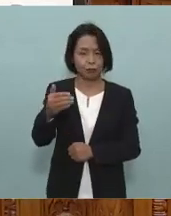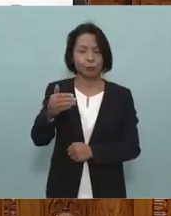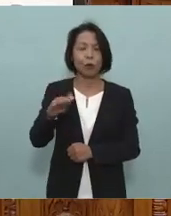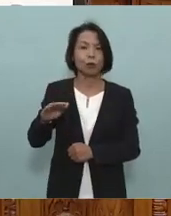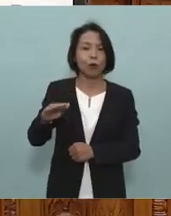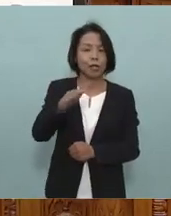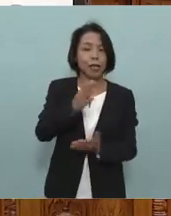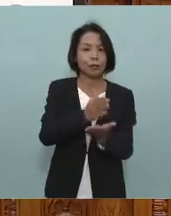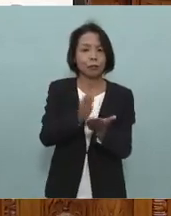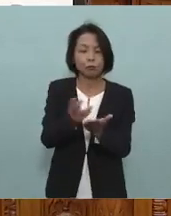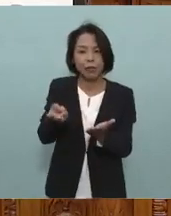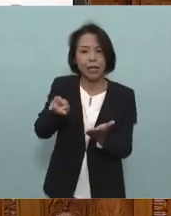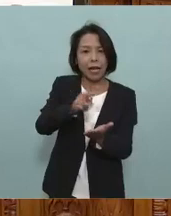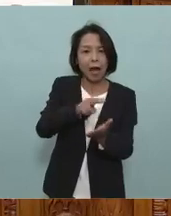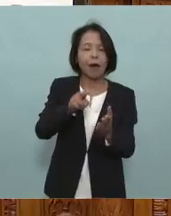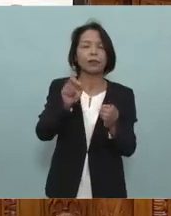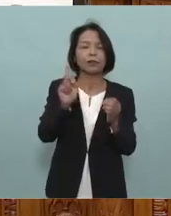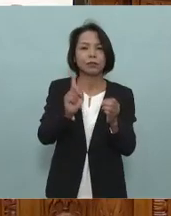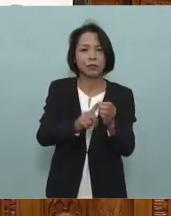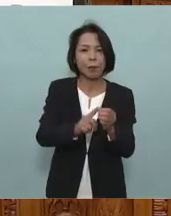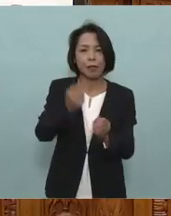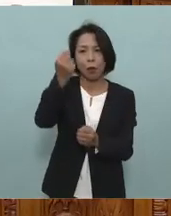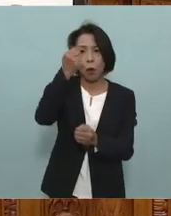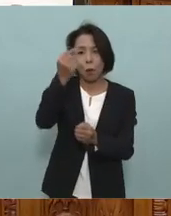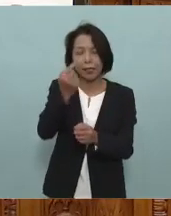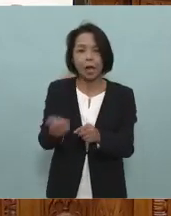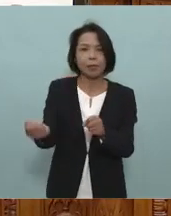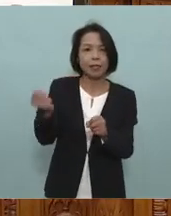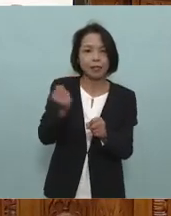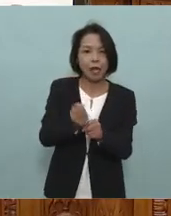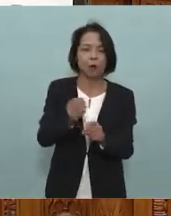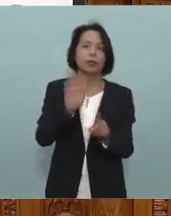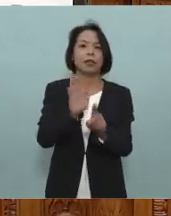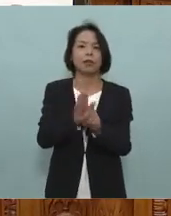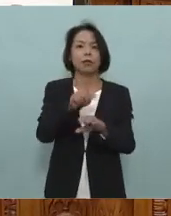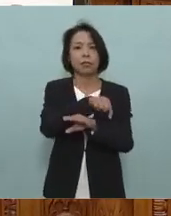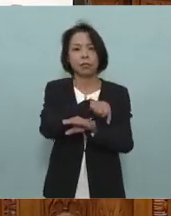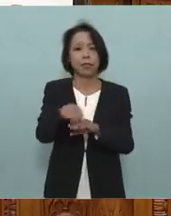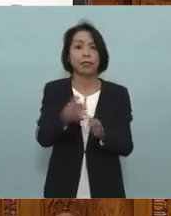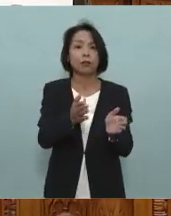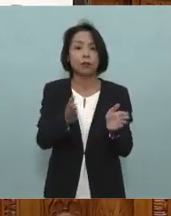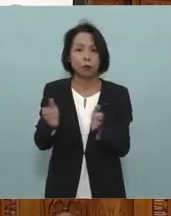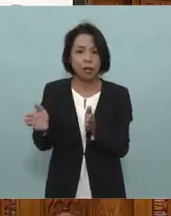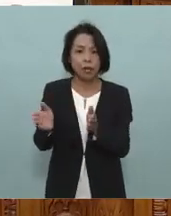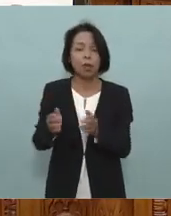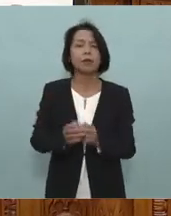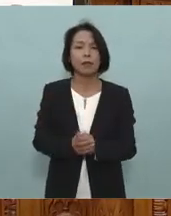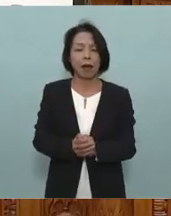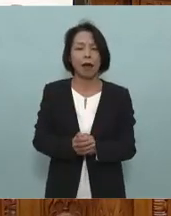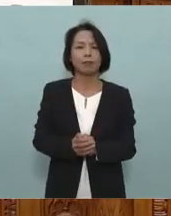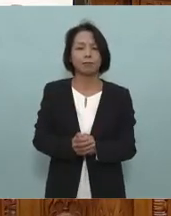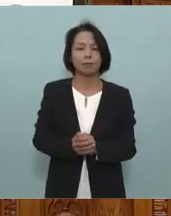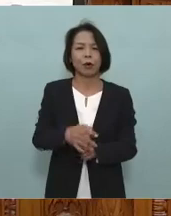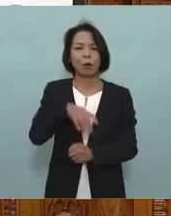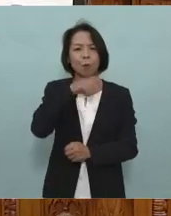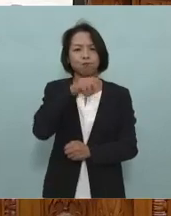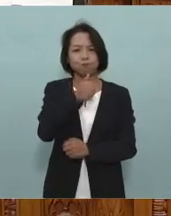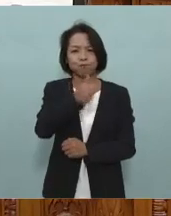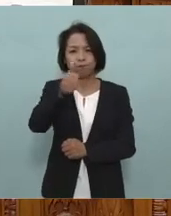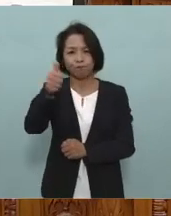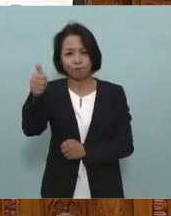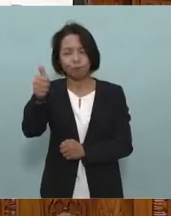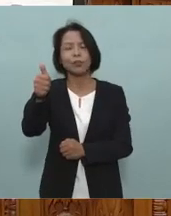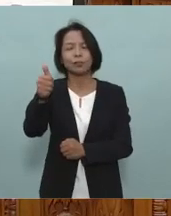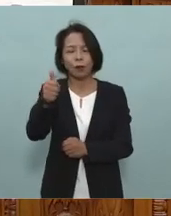に移動するための学び直しへの支援策の整備や年功性の